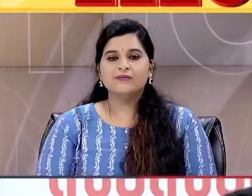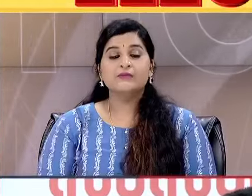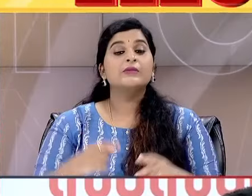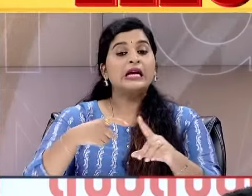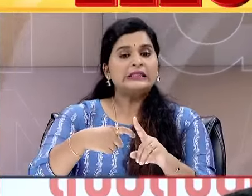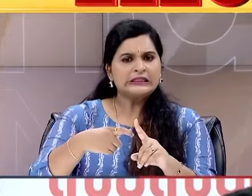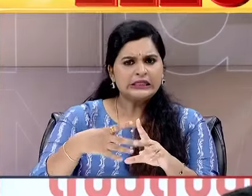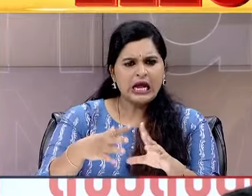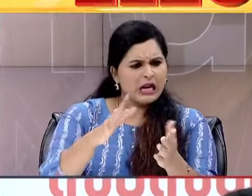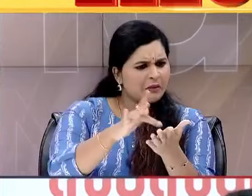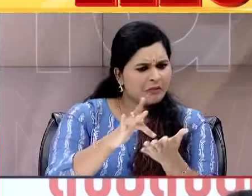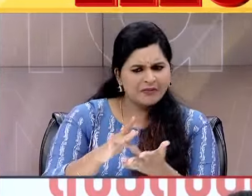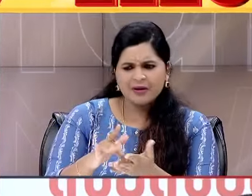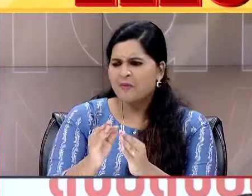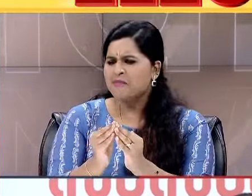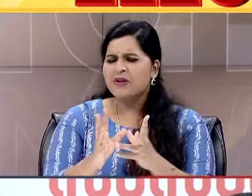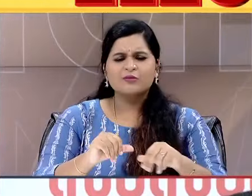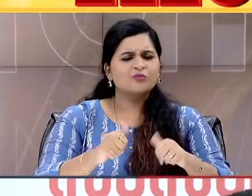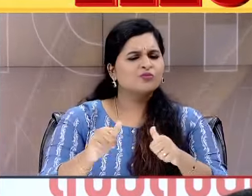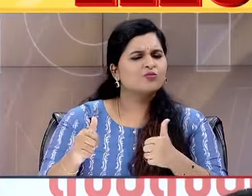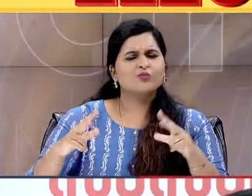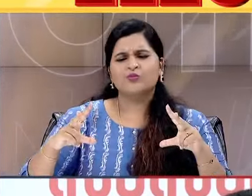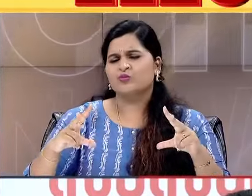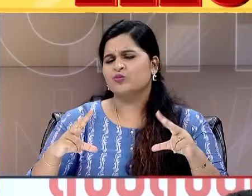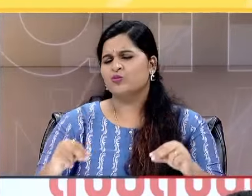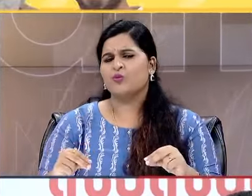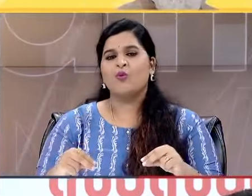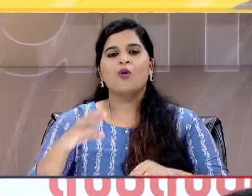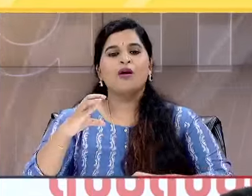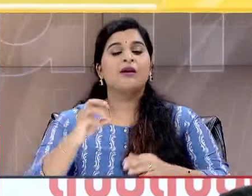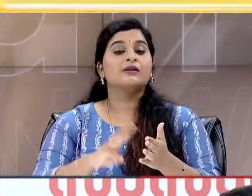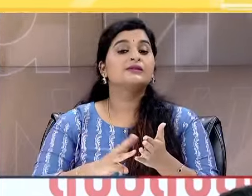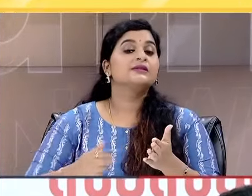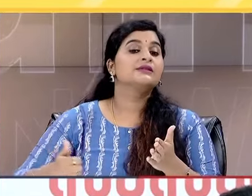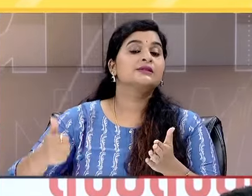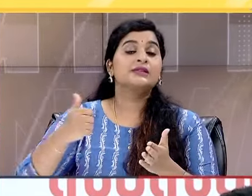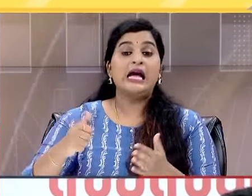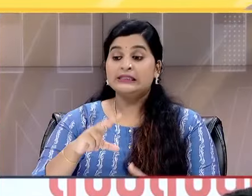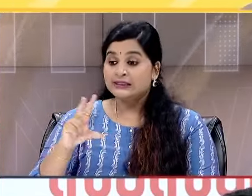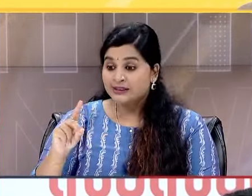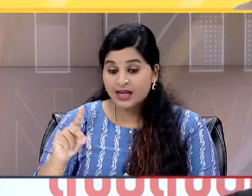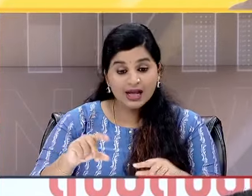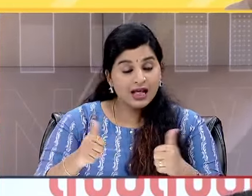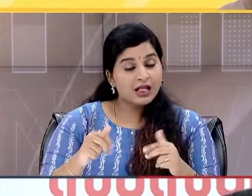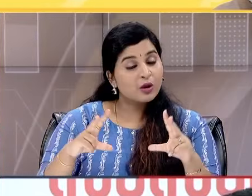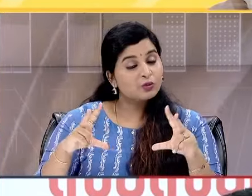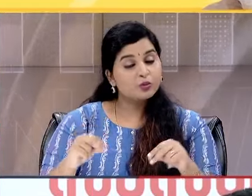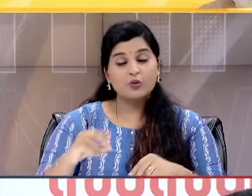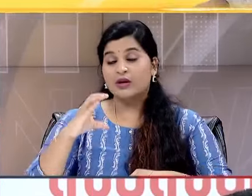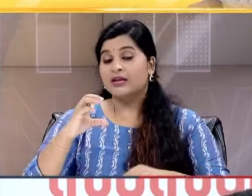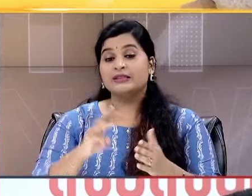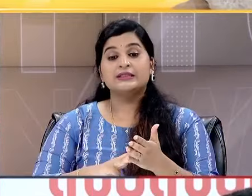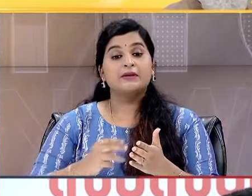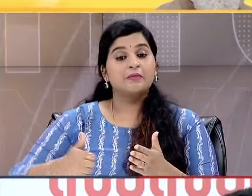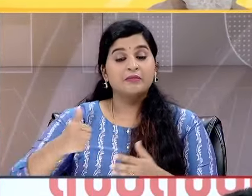കേരളത്തിൽ ഒരിടത്തും ബി ജെ പി ജയിക്കില്ല എന്ന് മുഖ്യമന്ത്രി പിണറായി വിജയൻ. ഒരിടത്തും ബി ജെ പിക്ക് രണ്ടാം സ്ഥാനം പോലും ലഭിക്കില്ലെന്നും വർഗീയ രാഷ്ട്രീയം കേരളത്തിൽ അനുവദിക്കില്ല എന്ന് മുഖ്യമന്ത്രി. സി എ